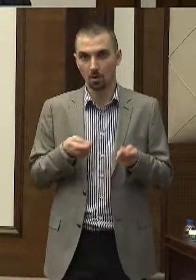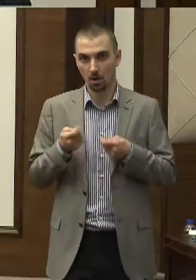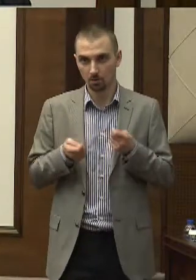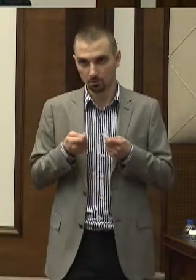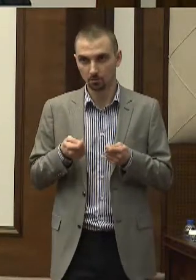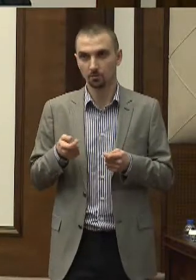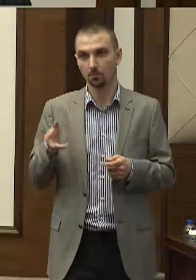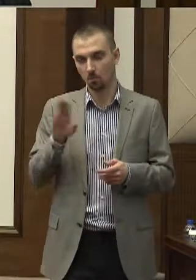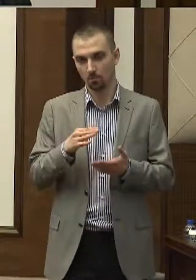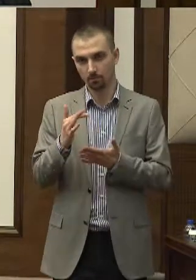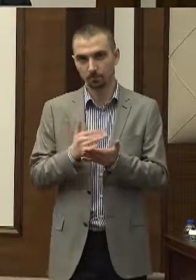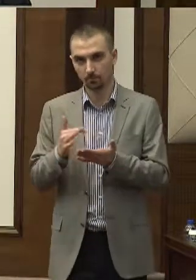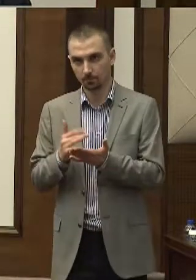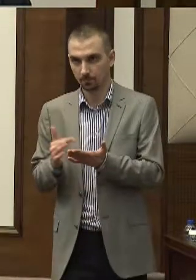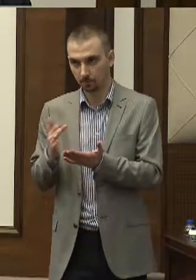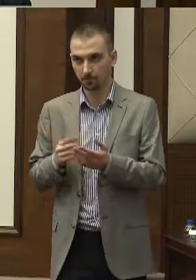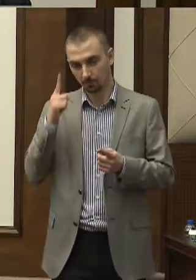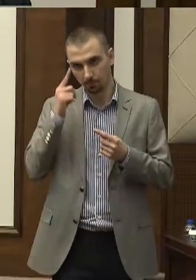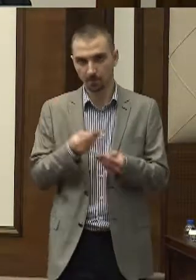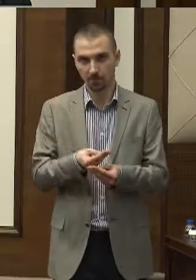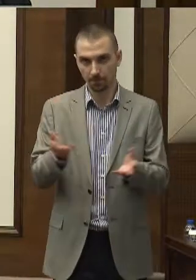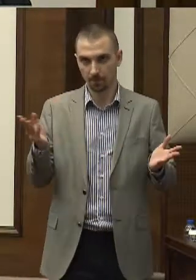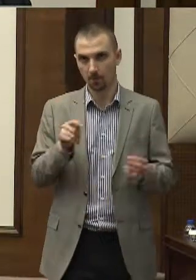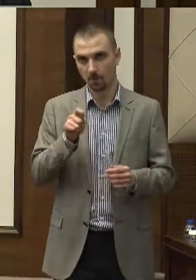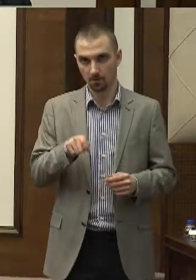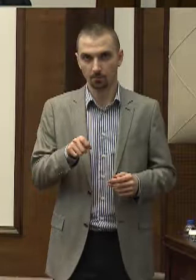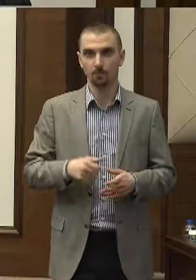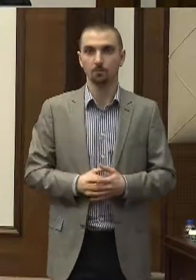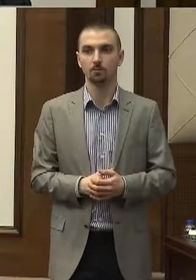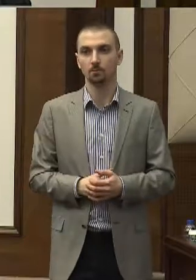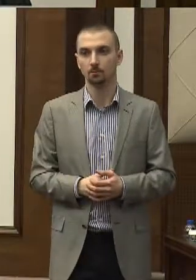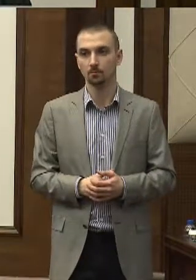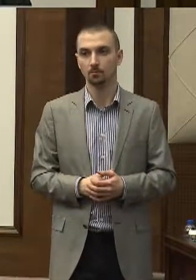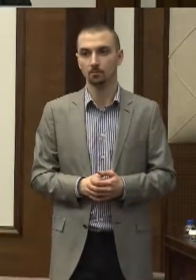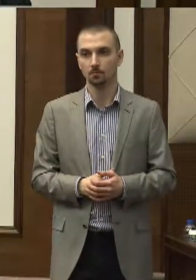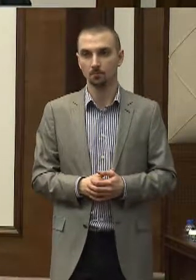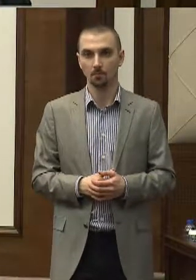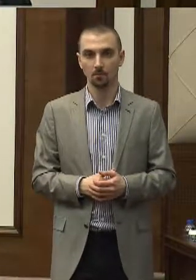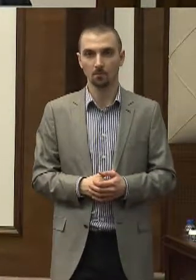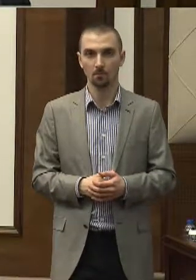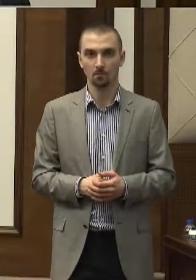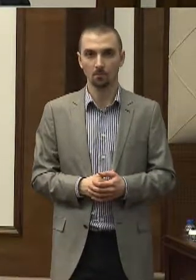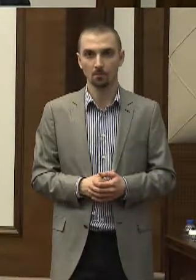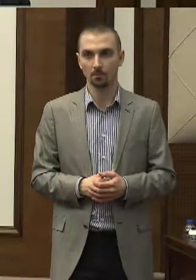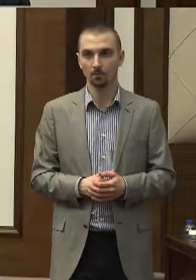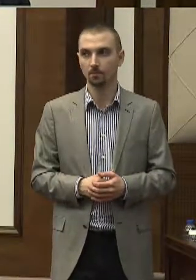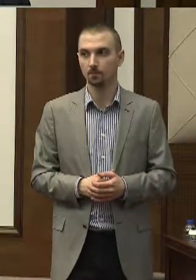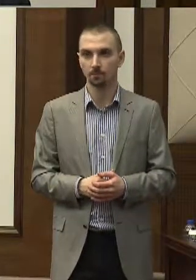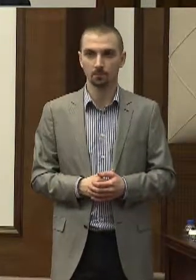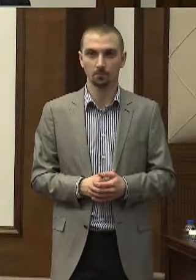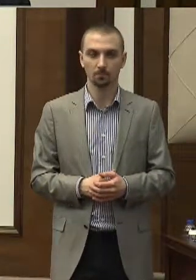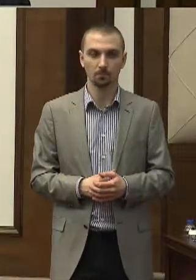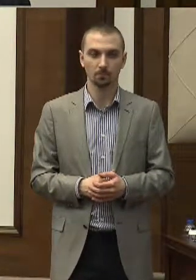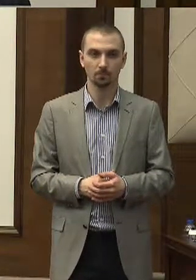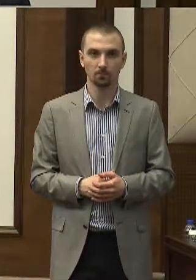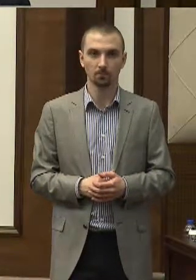gelecek şeyde hangi bu 26 arkadaşımızın hangi kadro kadroya telif ettiğini burada okusun bize. Biz de bilelim.